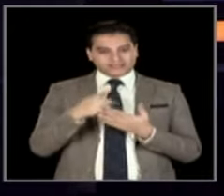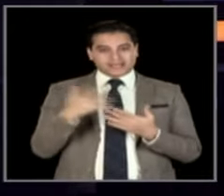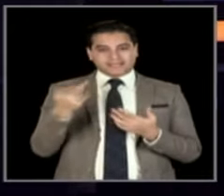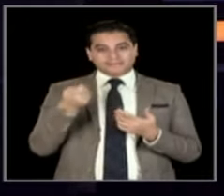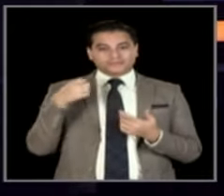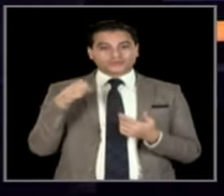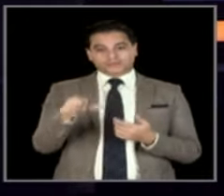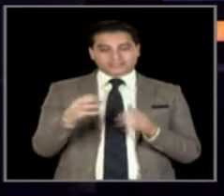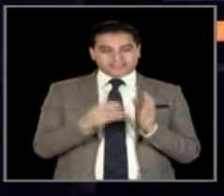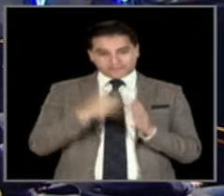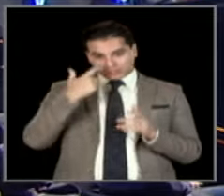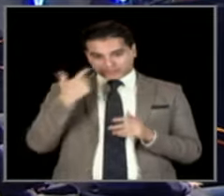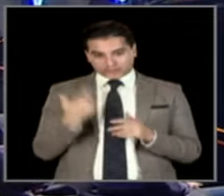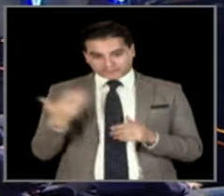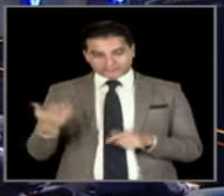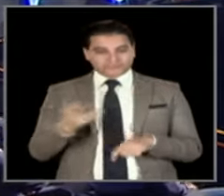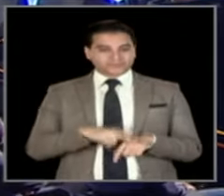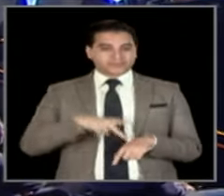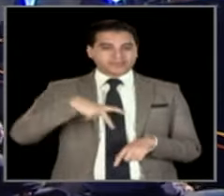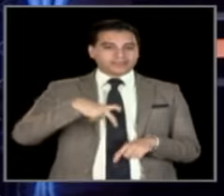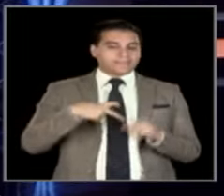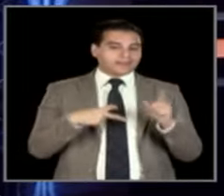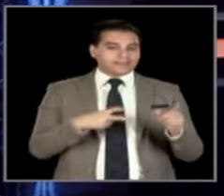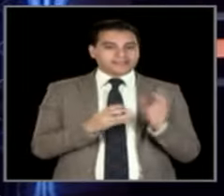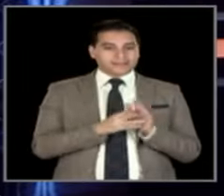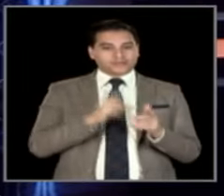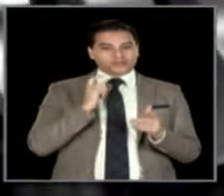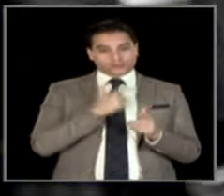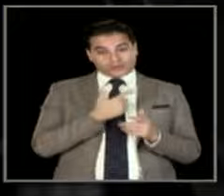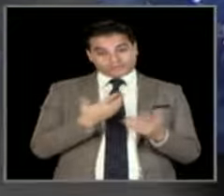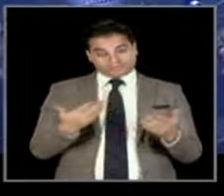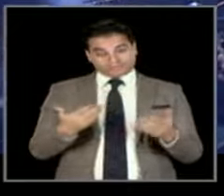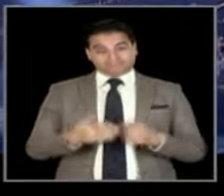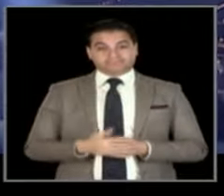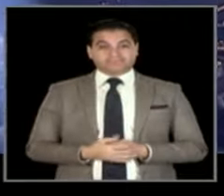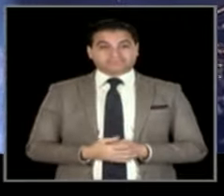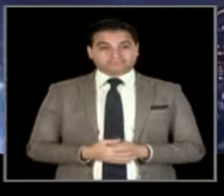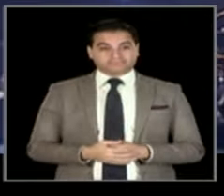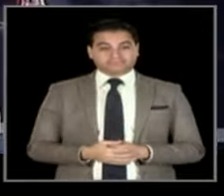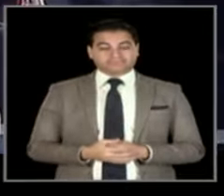95 جامعة عين شمس، 80 جامعة سوهاج.